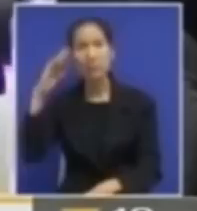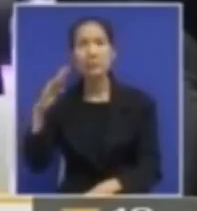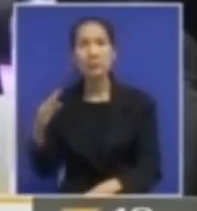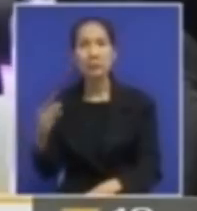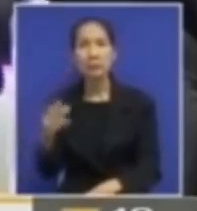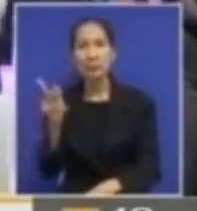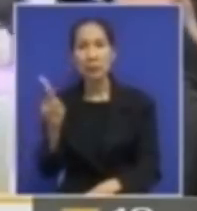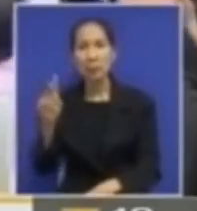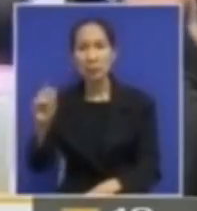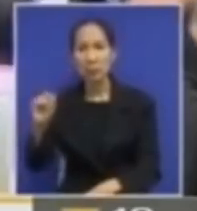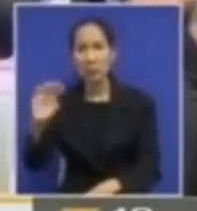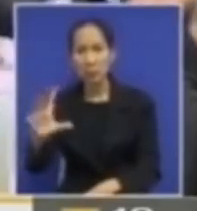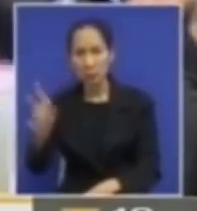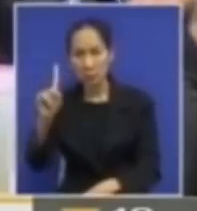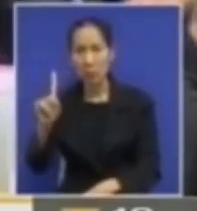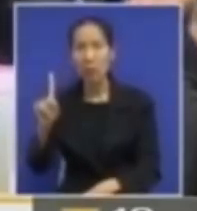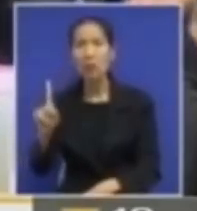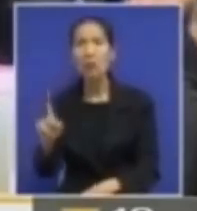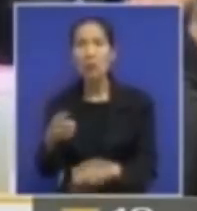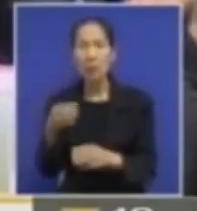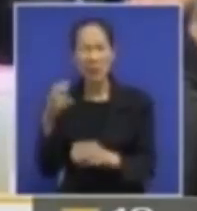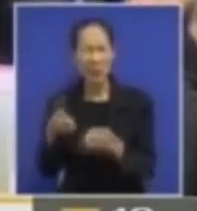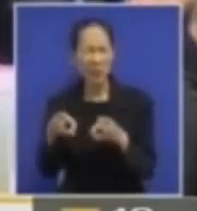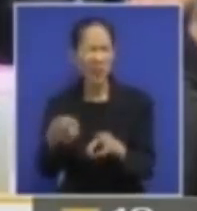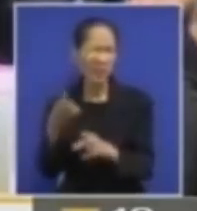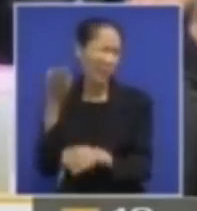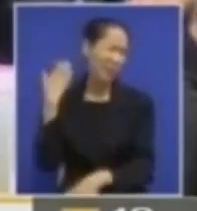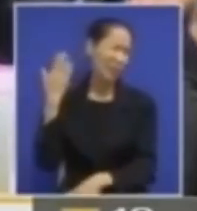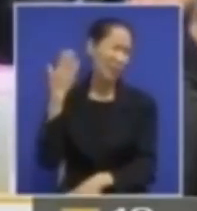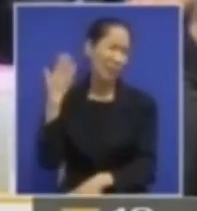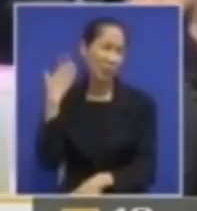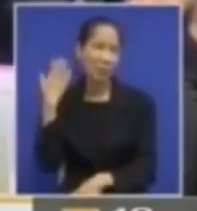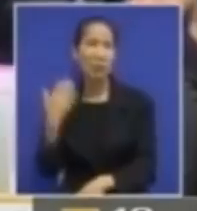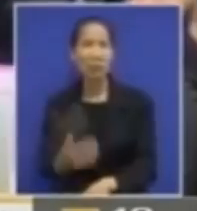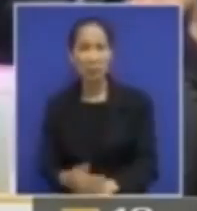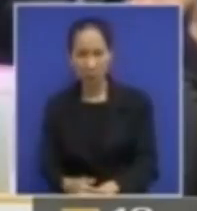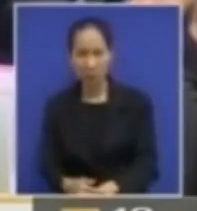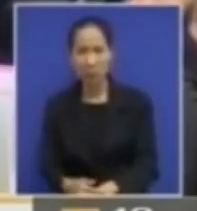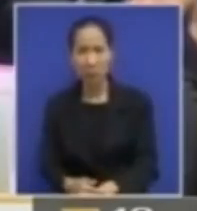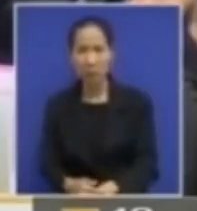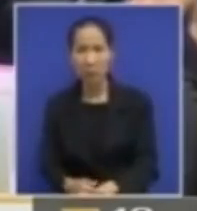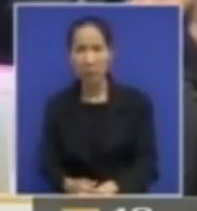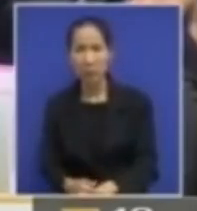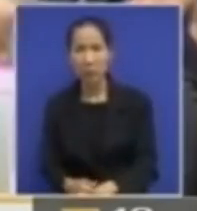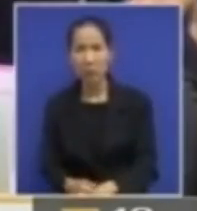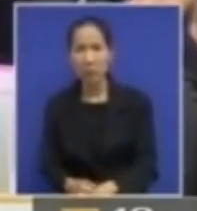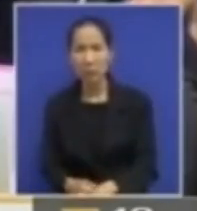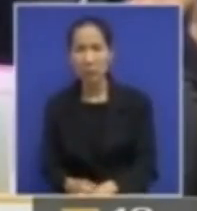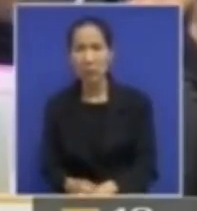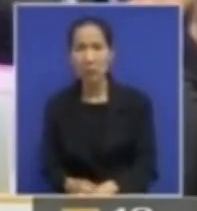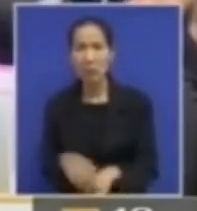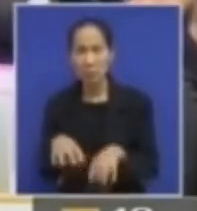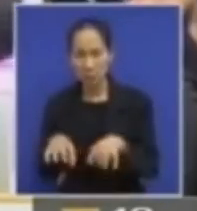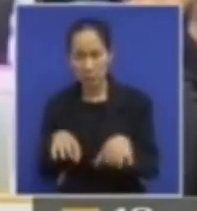ทีวิธีคิดตั้งแต่สมัยดั้งเดิมซึ่งใช้ได้ดีครับเป็นกระบวนทัศน์ในการบริหาร